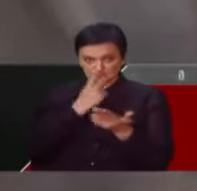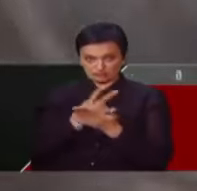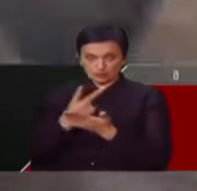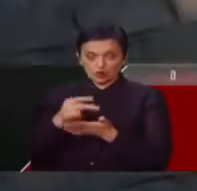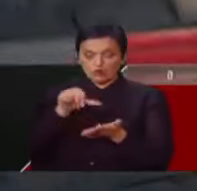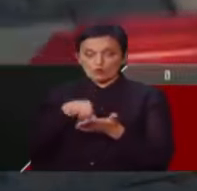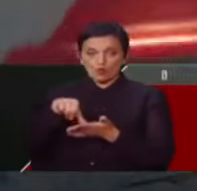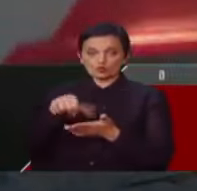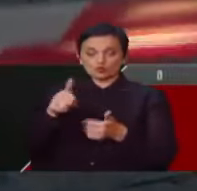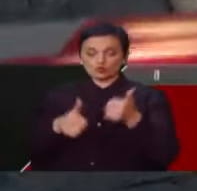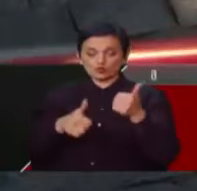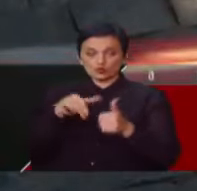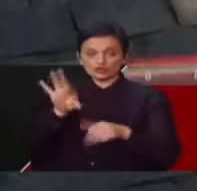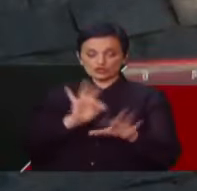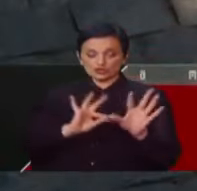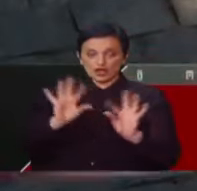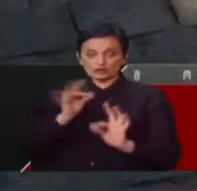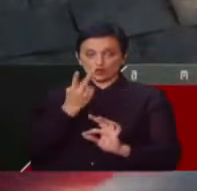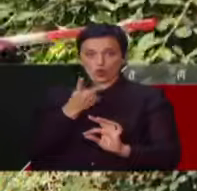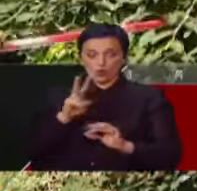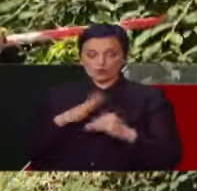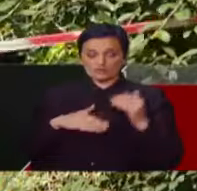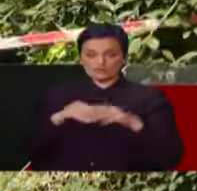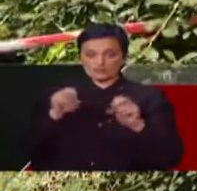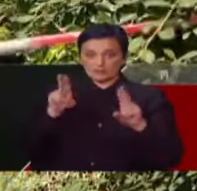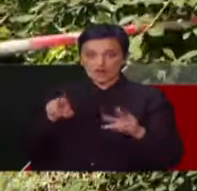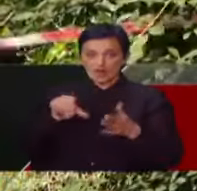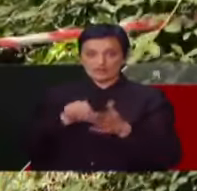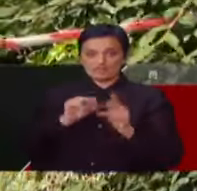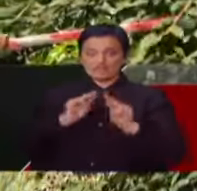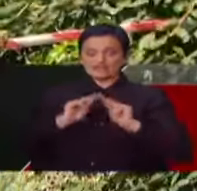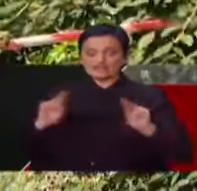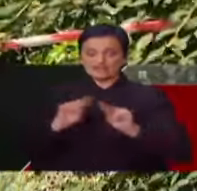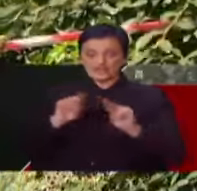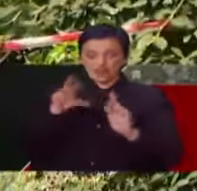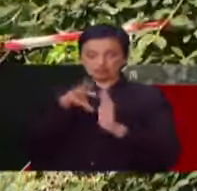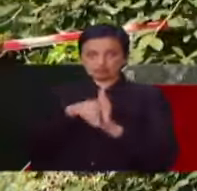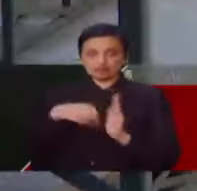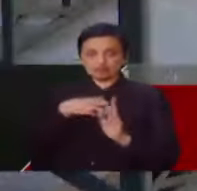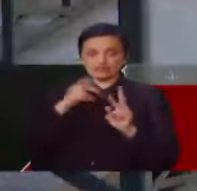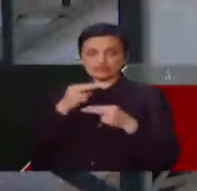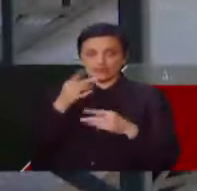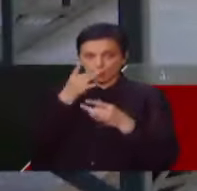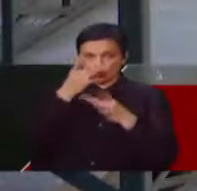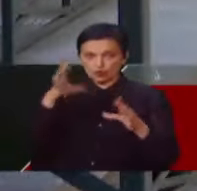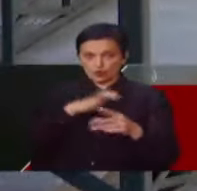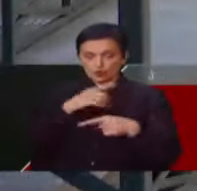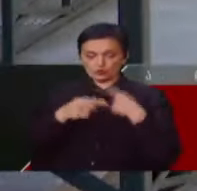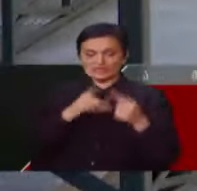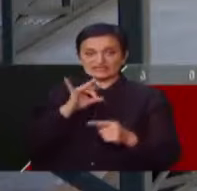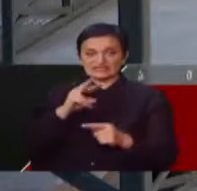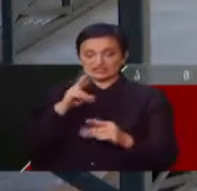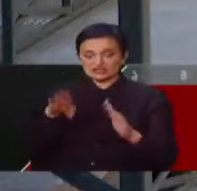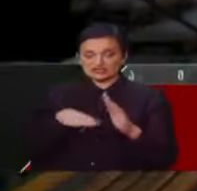Монацлеоба конкурси шедега черчаулма 22 специалистма мейгом. Тренинги моицавда исет нишнулован темапс, рогорица культурули мемкудроуба риски